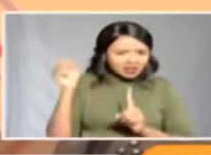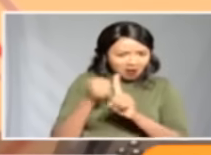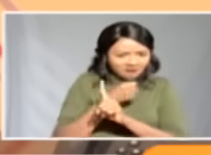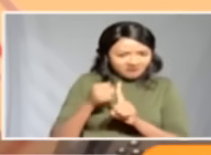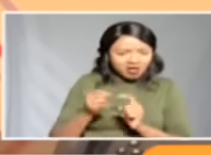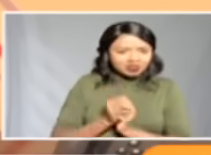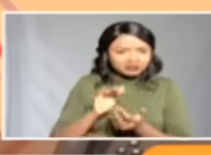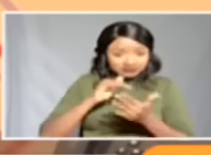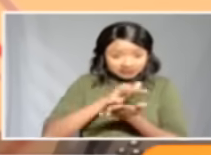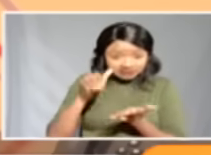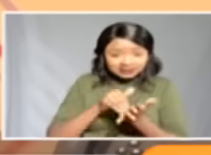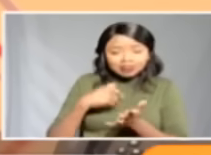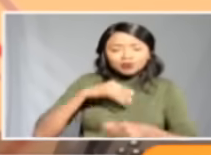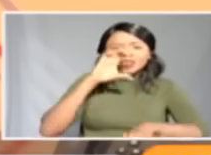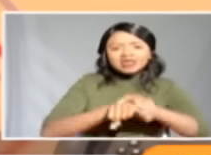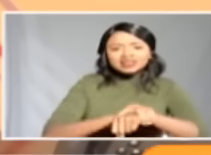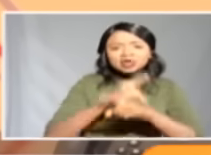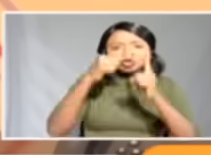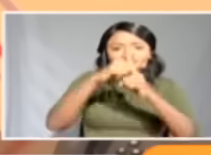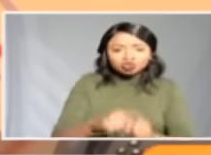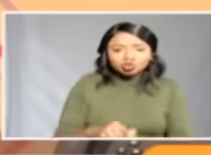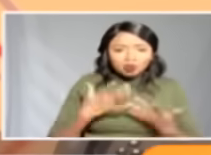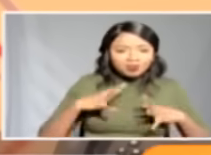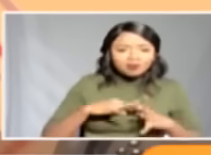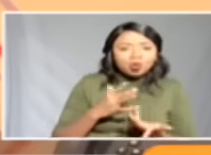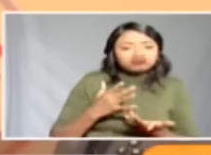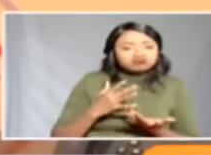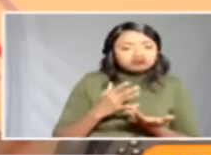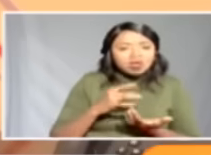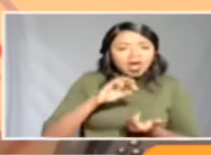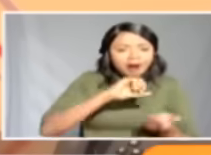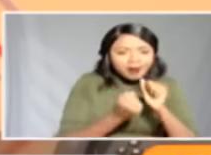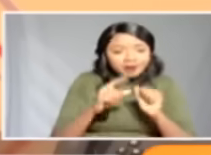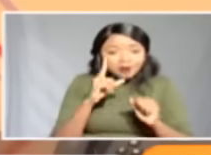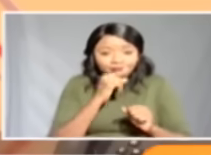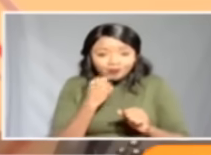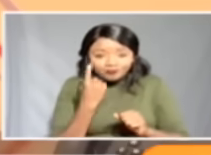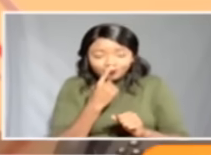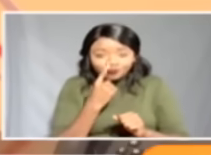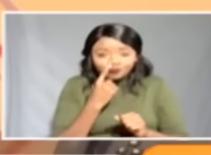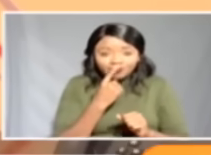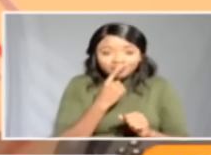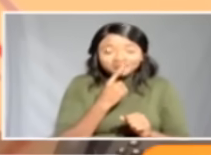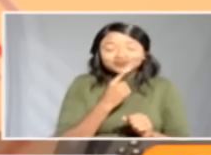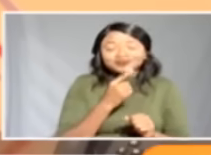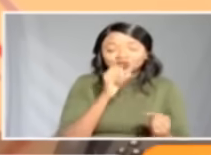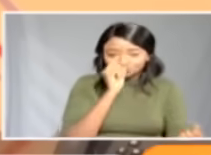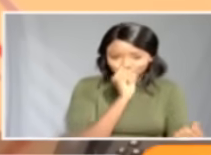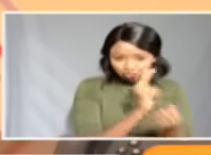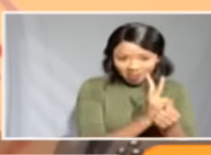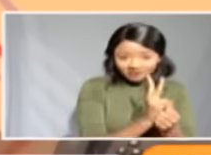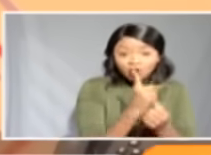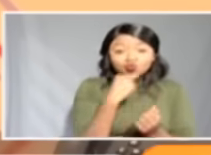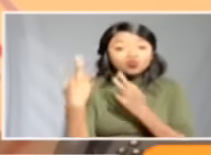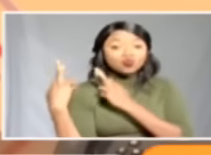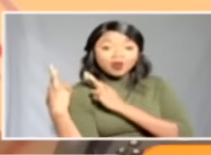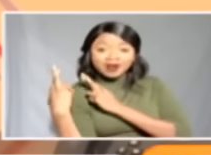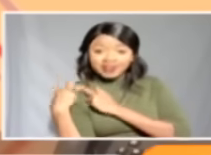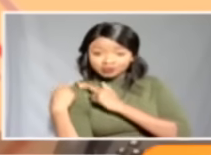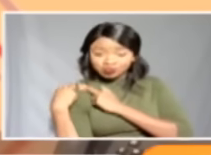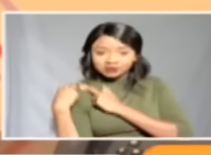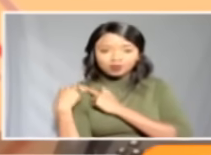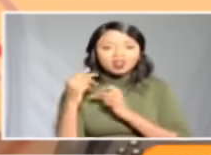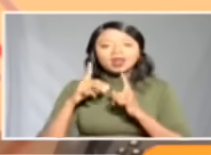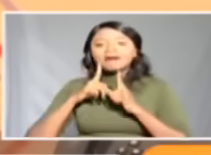tulipata walionajisiwa wakiwa 12. Walinajisiwa na religious leaders katika maeneo mbalimbali.